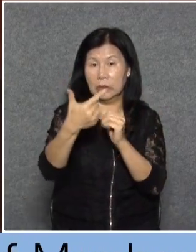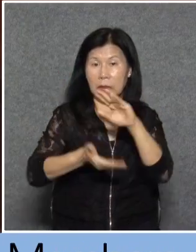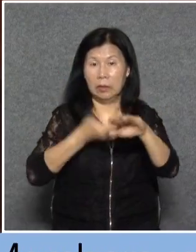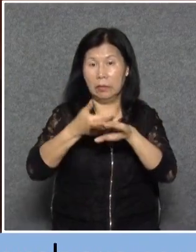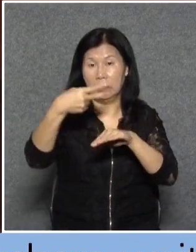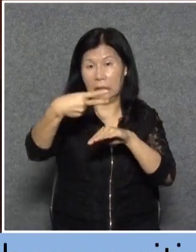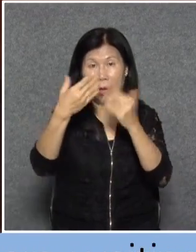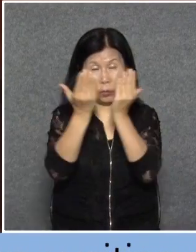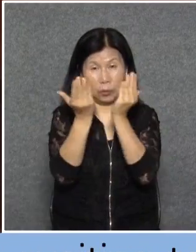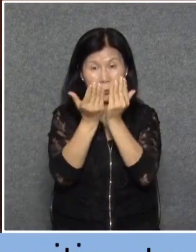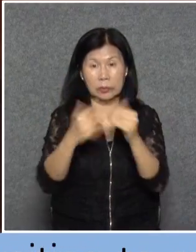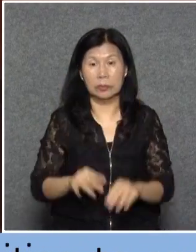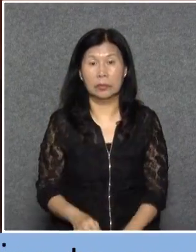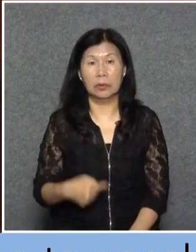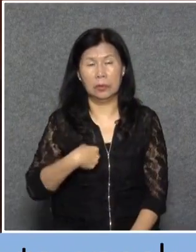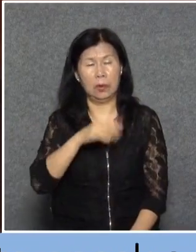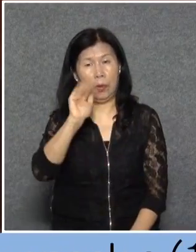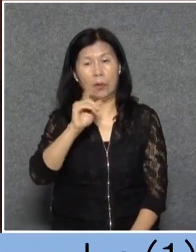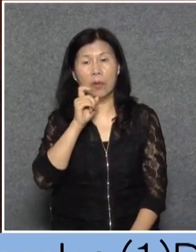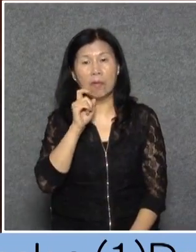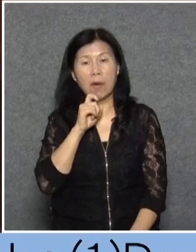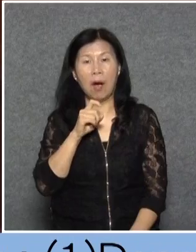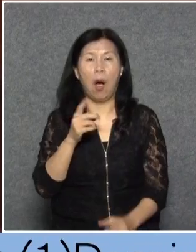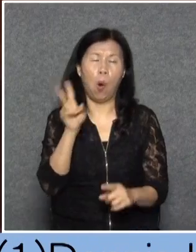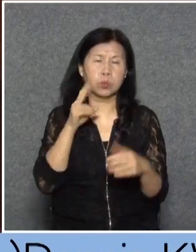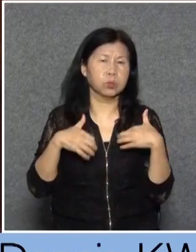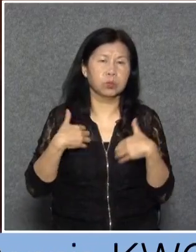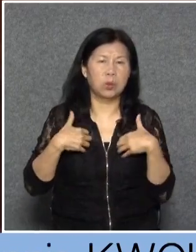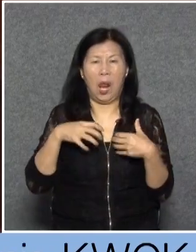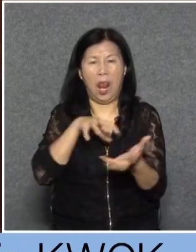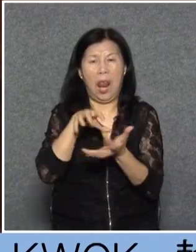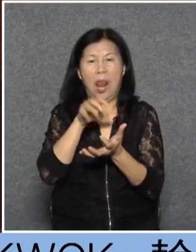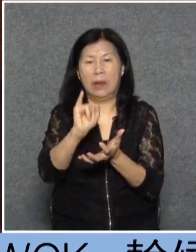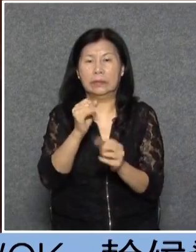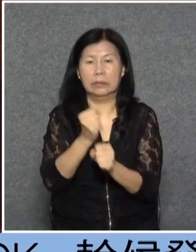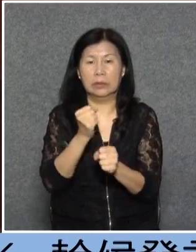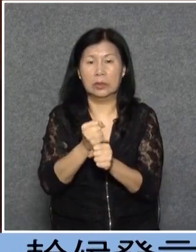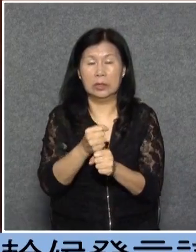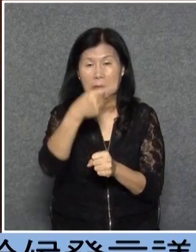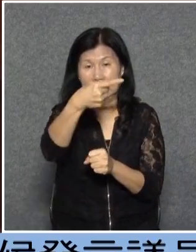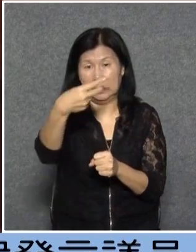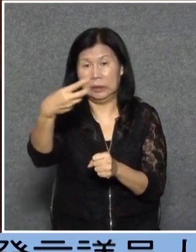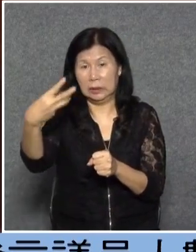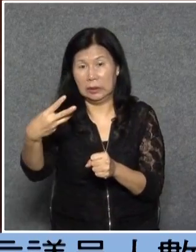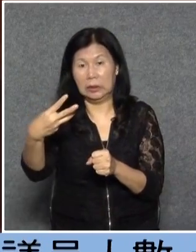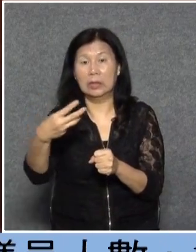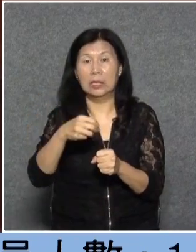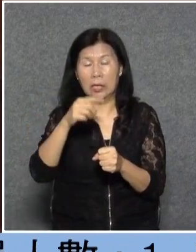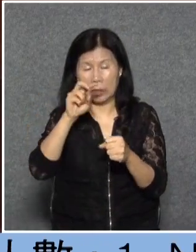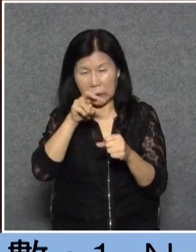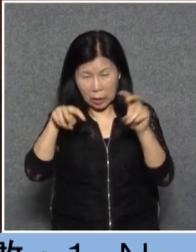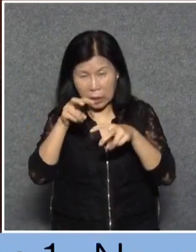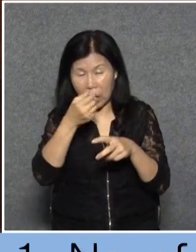讀。我哋認為咧係過分倉促嘅，逐條審議嘅工作亦都非常之粗